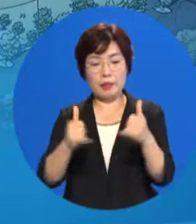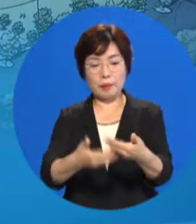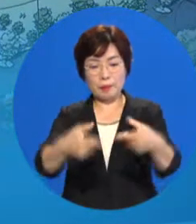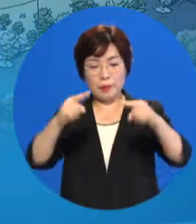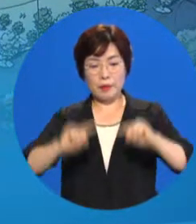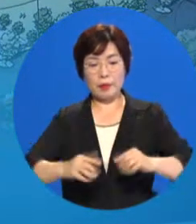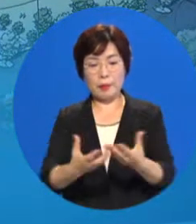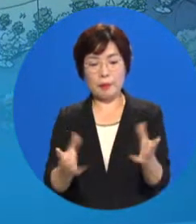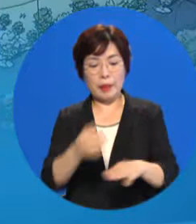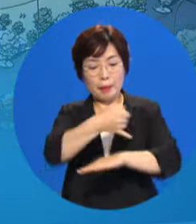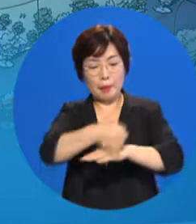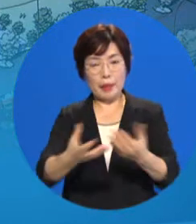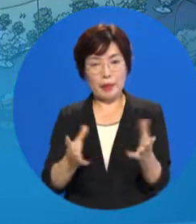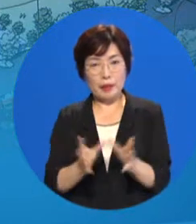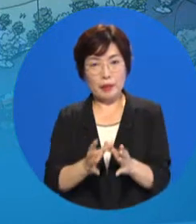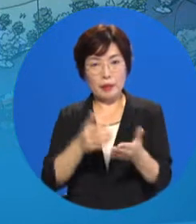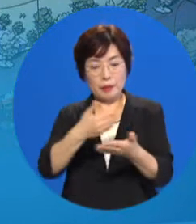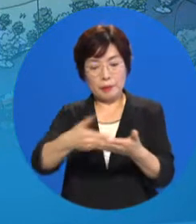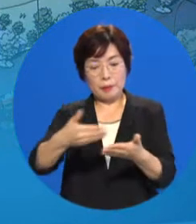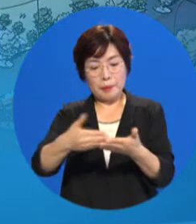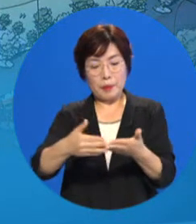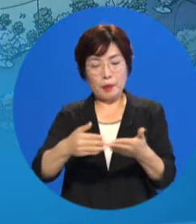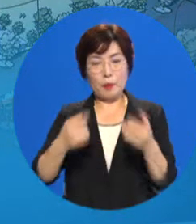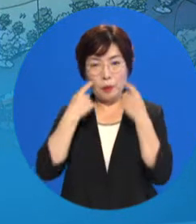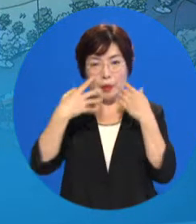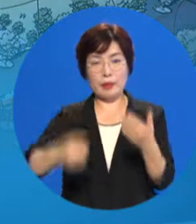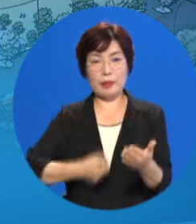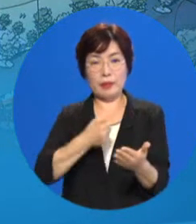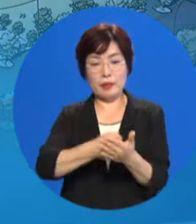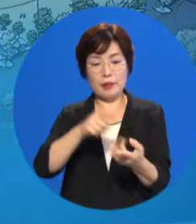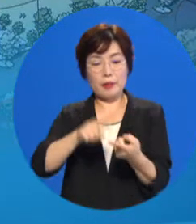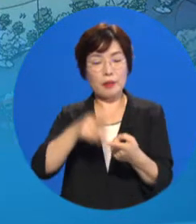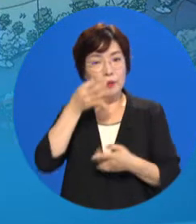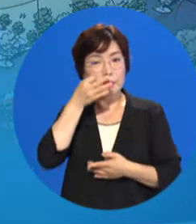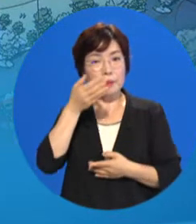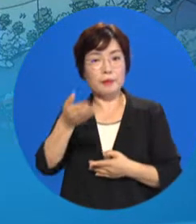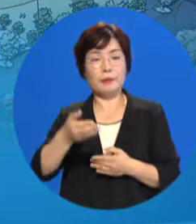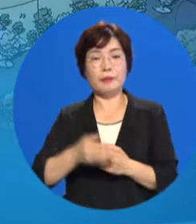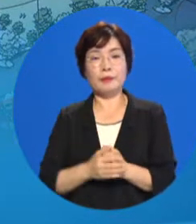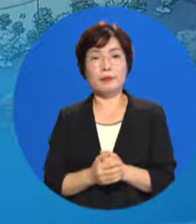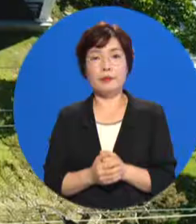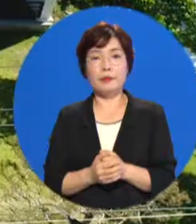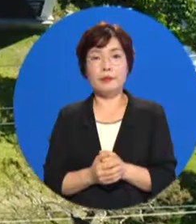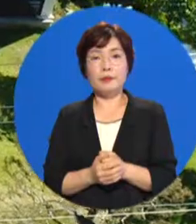신청사 의 밑그림이 되는 초안 을 확정했습니다 박민주 기잡니다